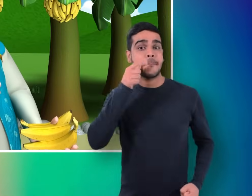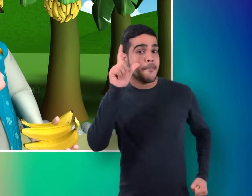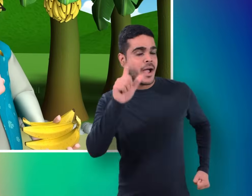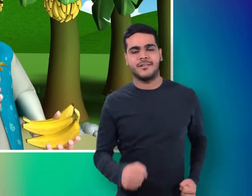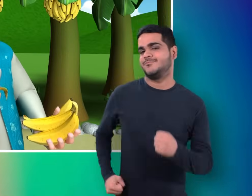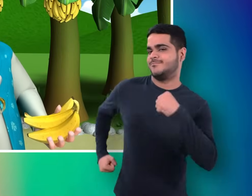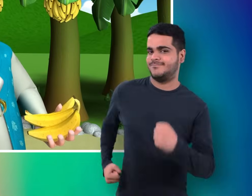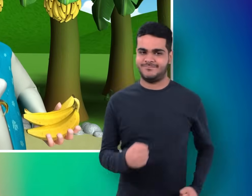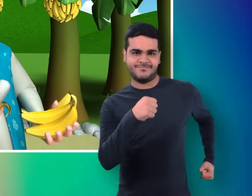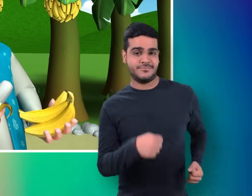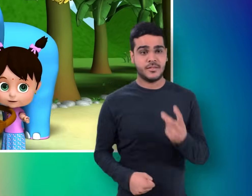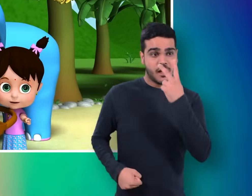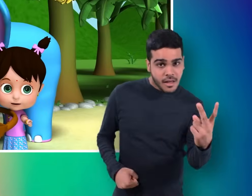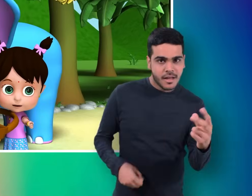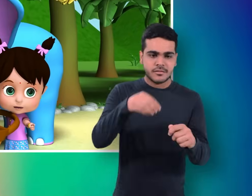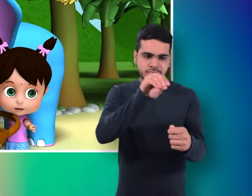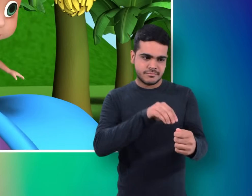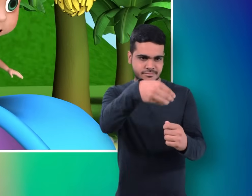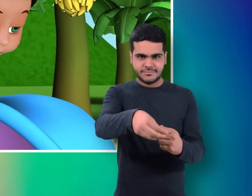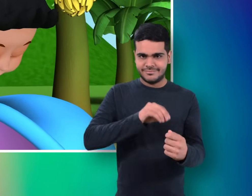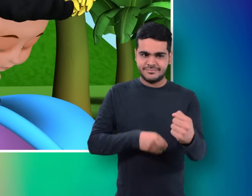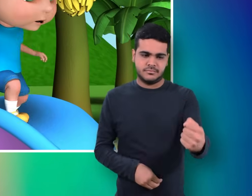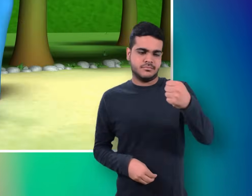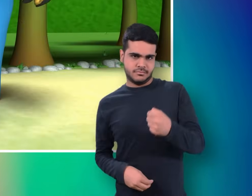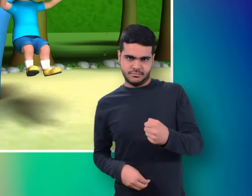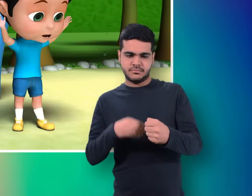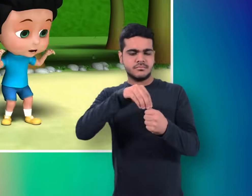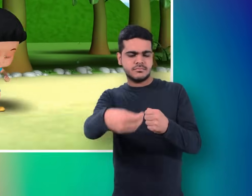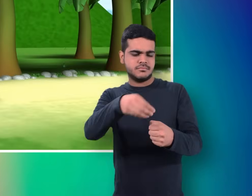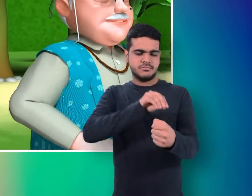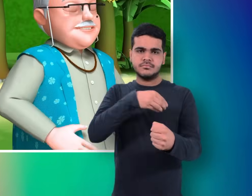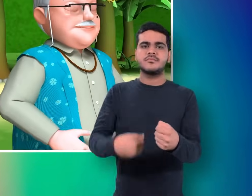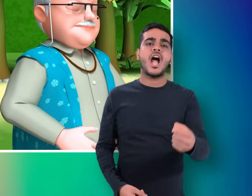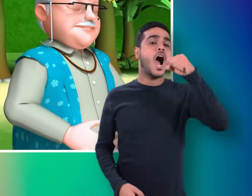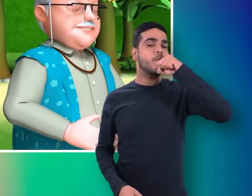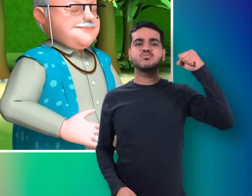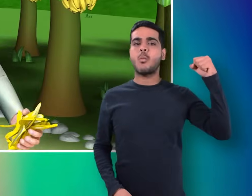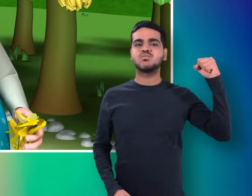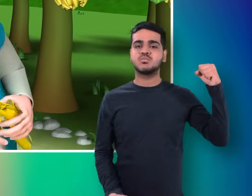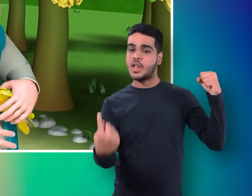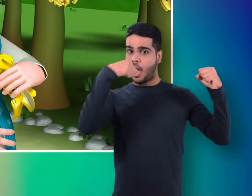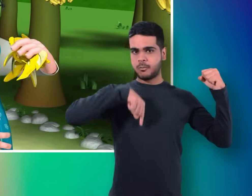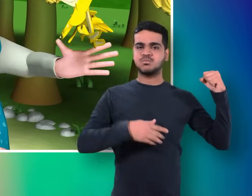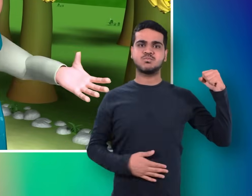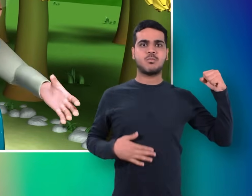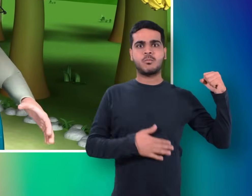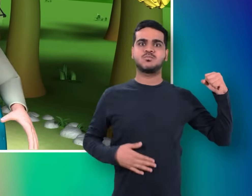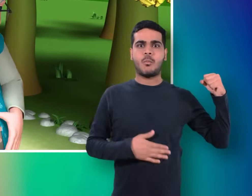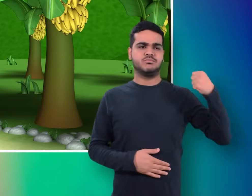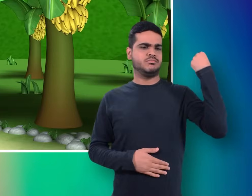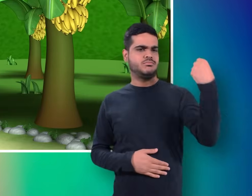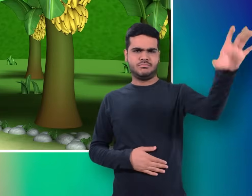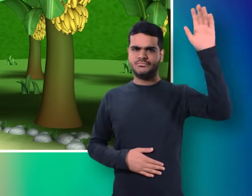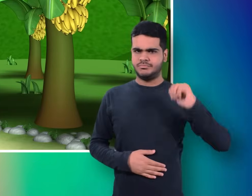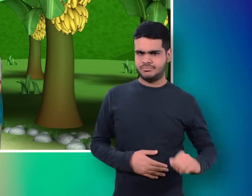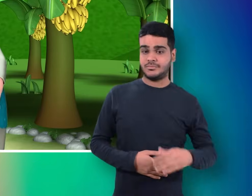लाला जी ने केला खाया, केला खा के मुंह पिचकाया, मुंह पिचका के तोंद फुलाई, तोंद